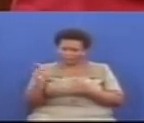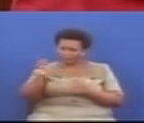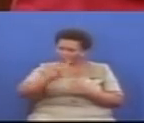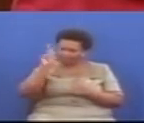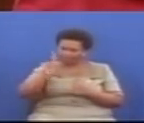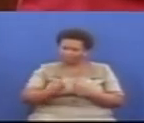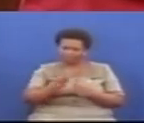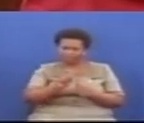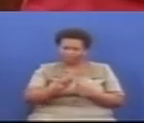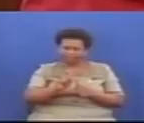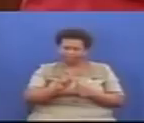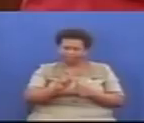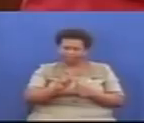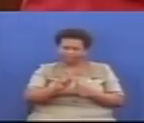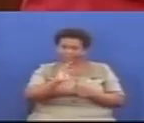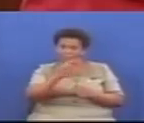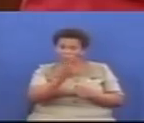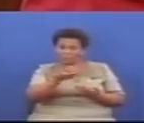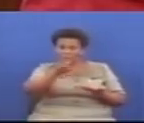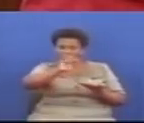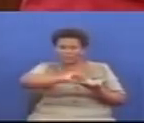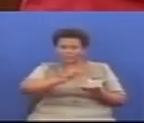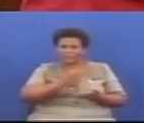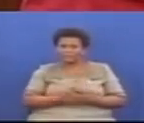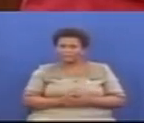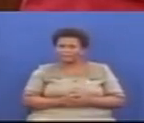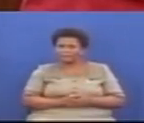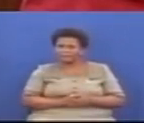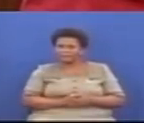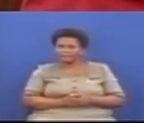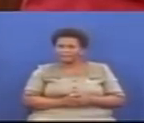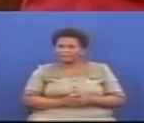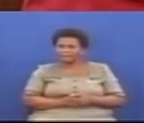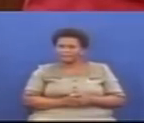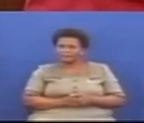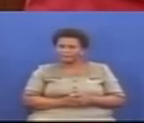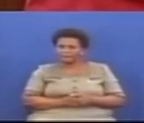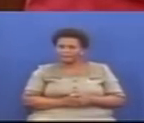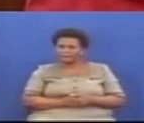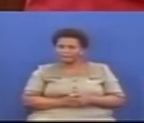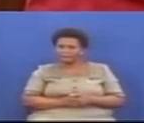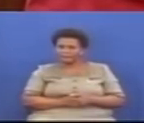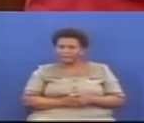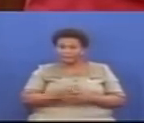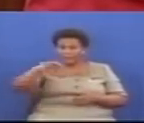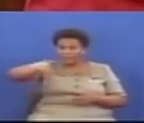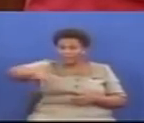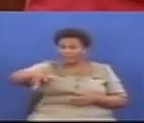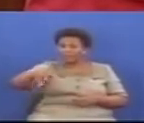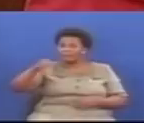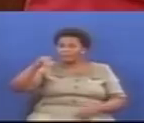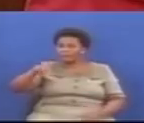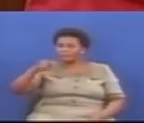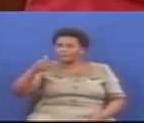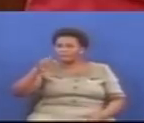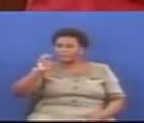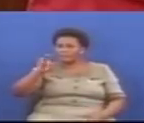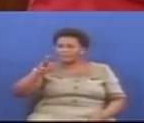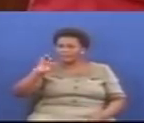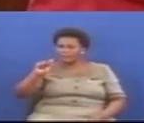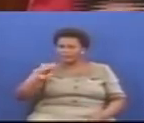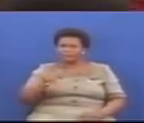mawili ya nyongeza. Mheshimiwa Spika, jimbo la Mtera lina kata 22